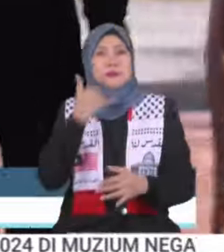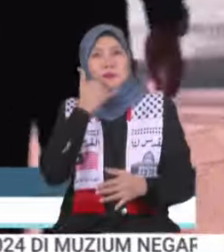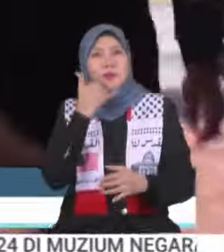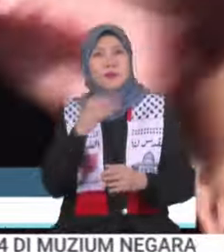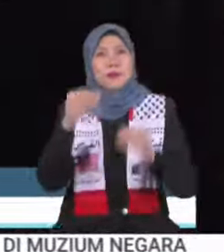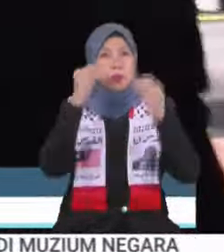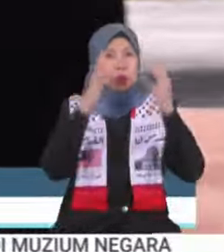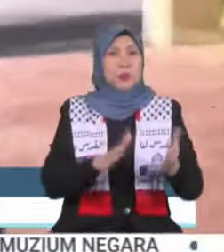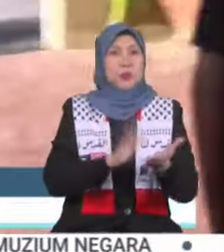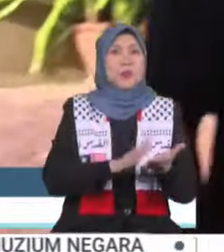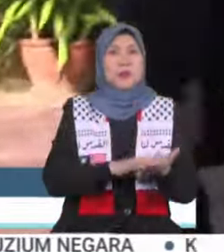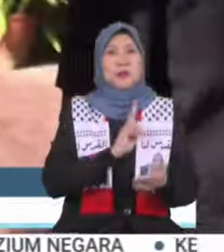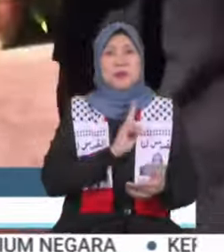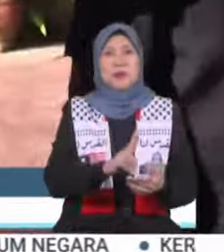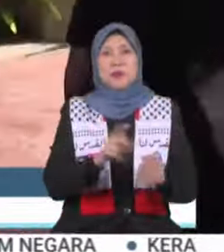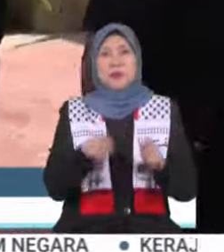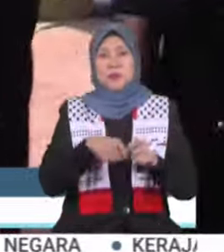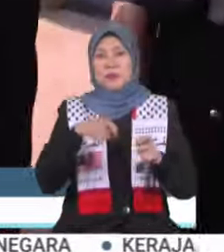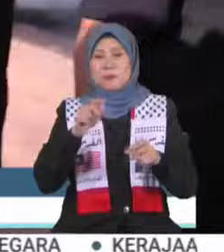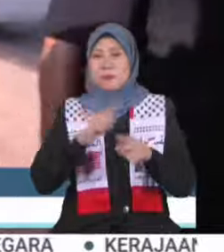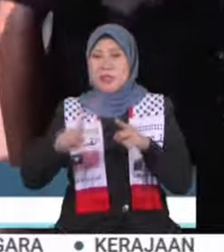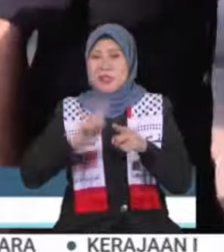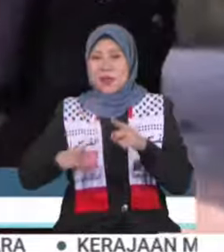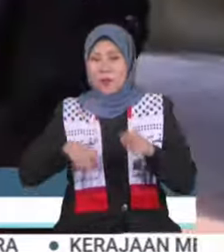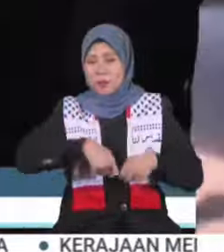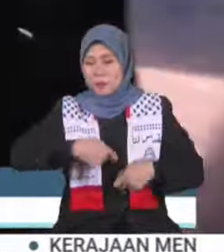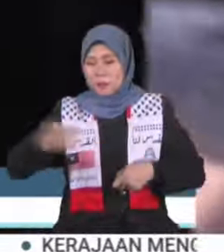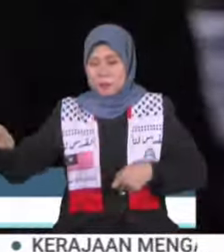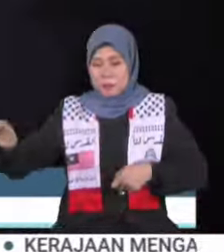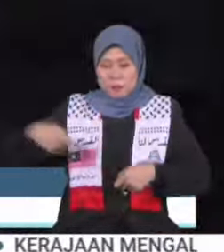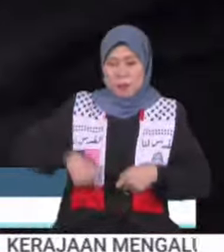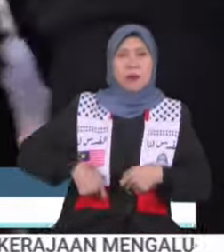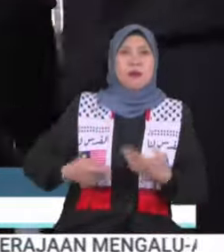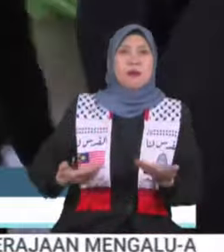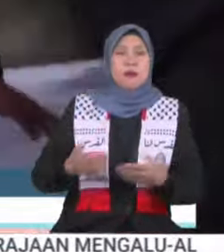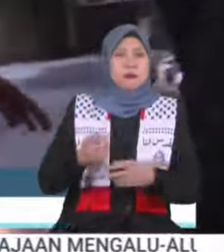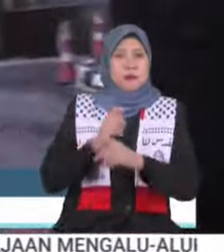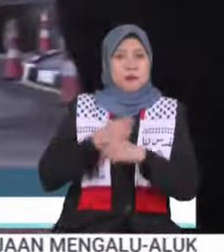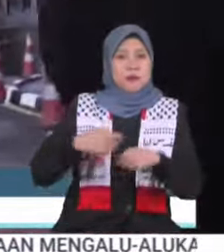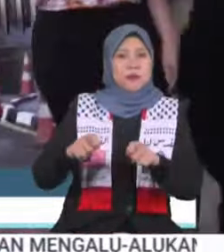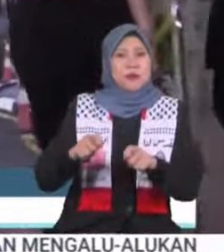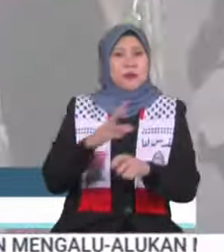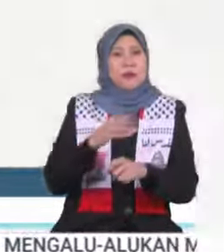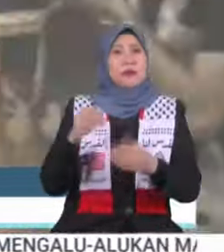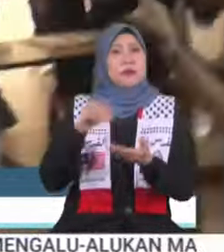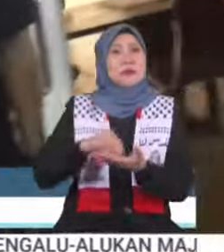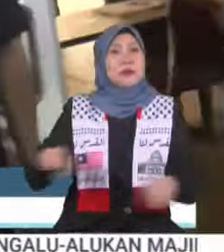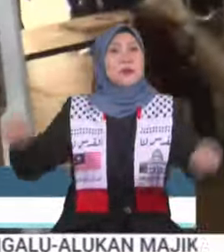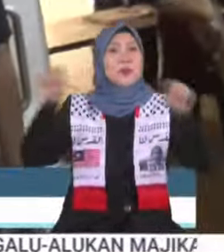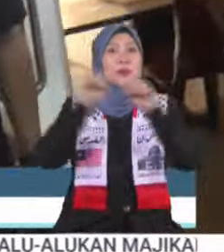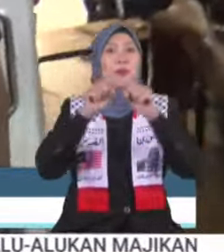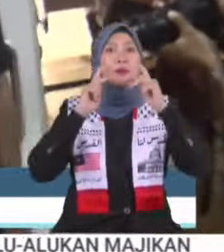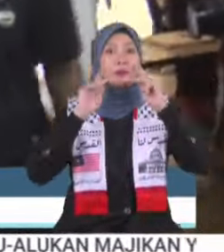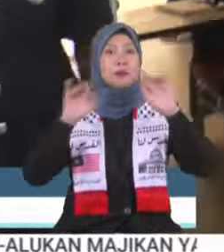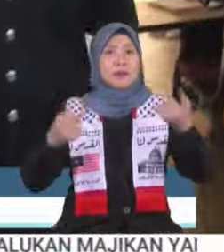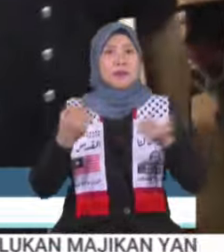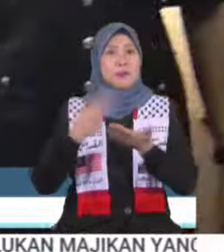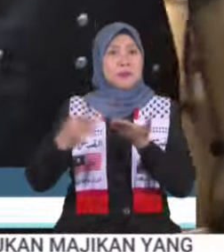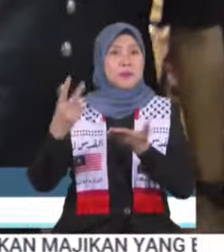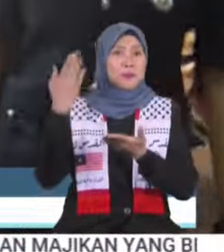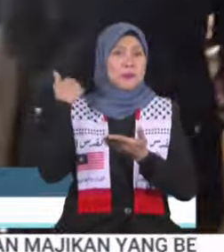dengan menggunakan pisau Rambo. Kesalahan dilakukan di tandas surau Al-Isaniah Ahmadiyah, Kelana Jaya 2 minggu